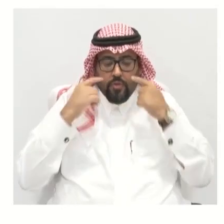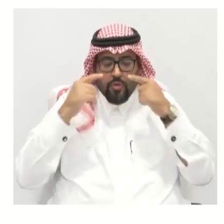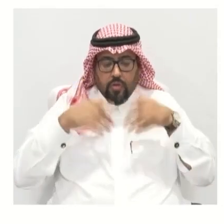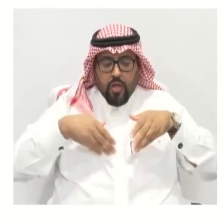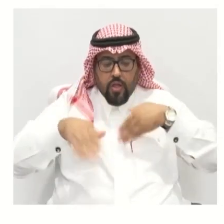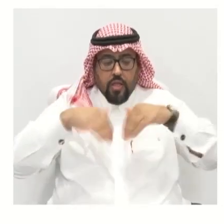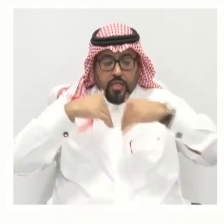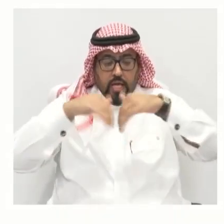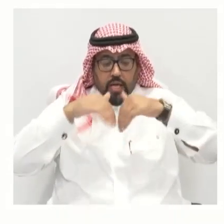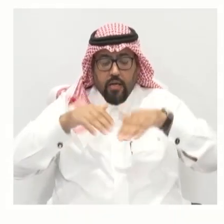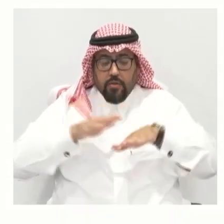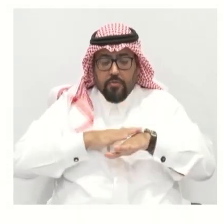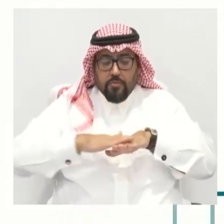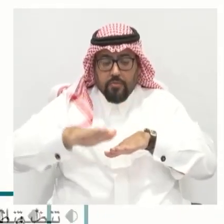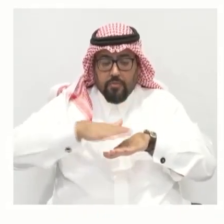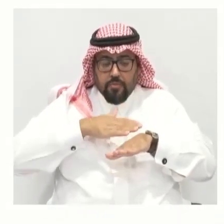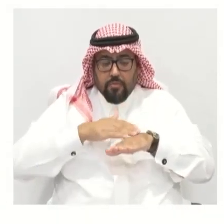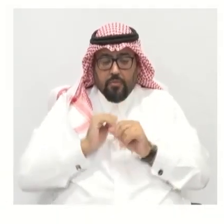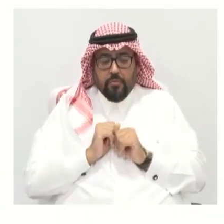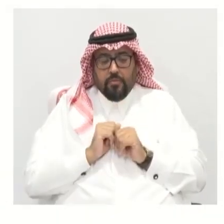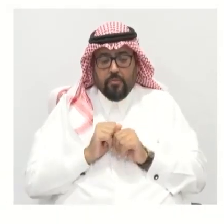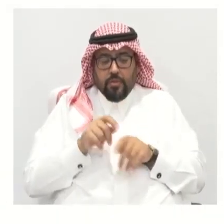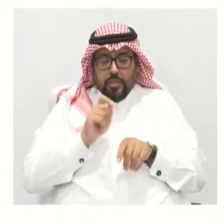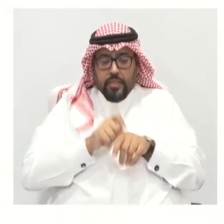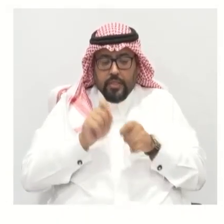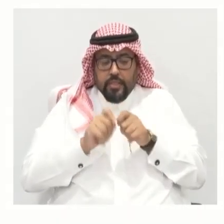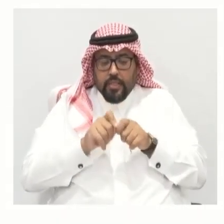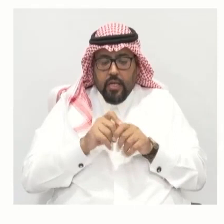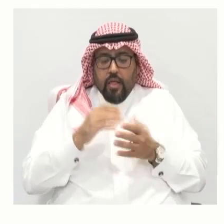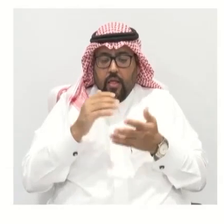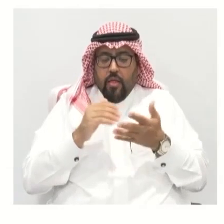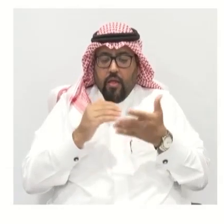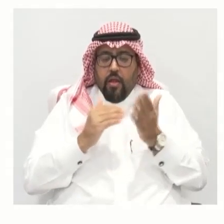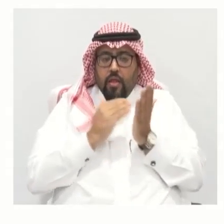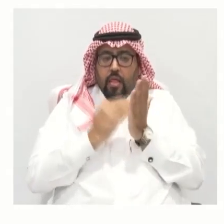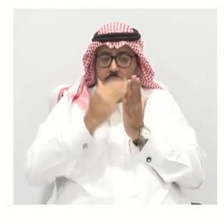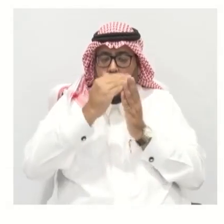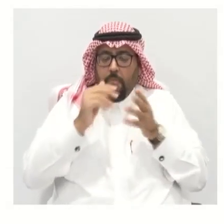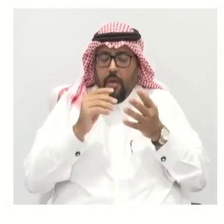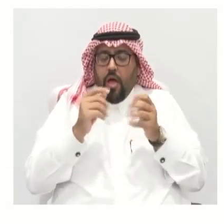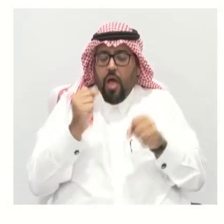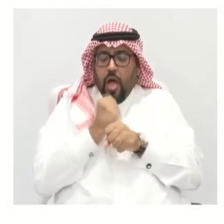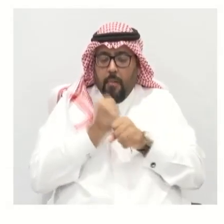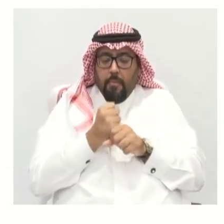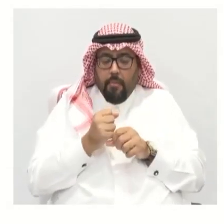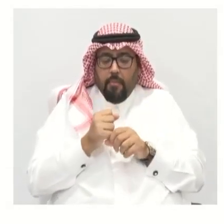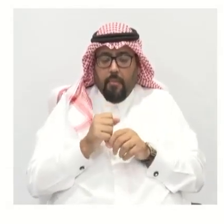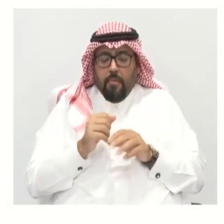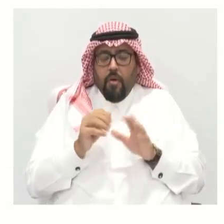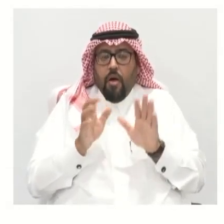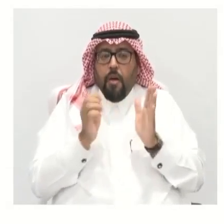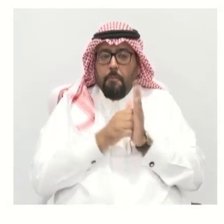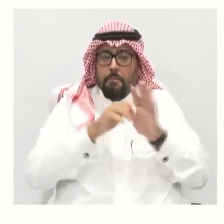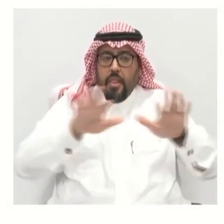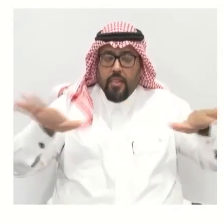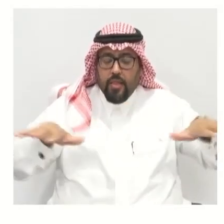الطرق وصيانتها تنظيم العمل توفير الاسكان